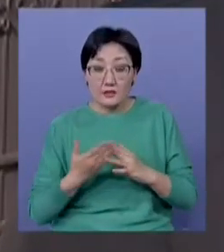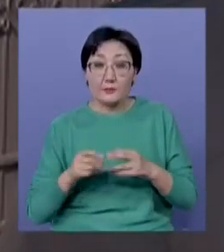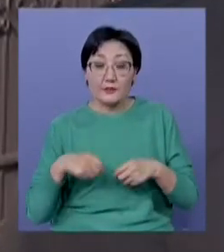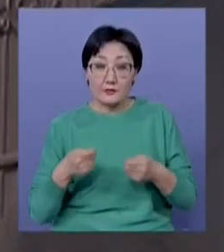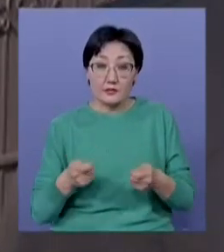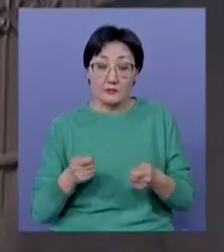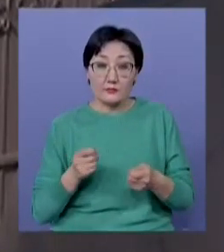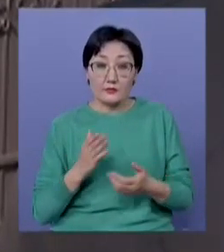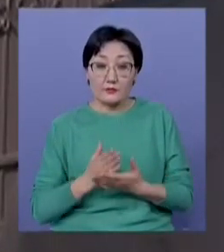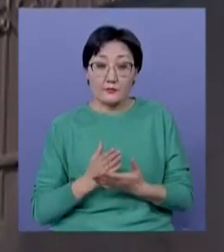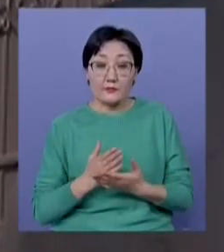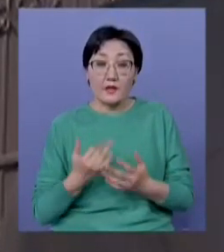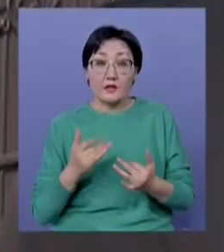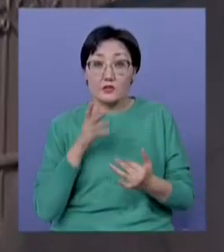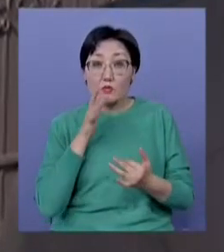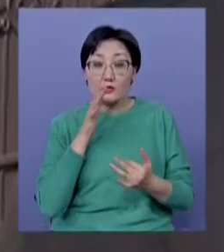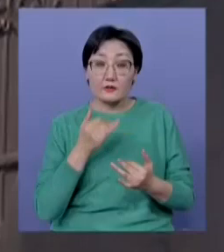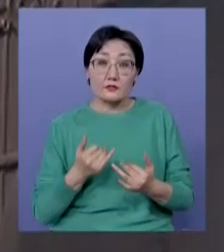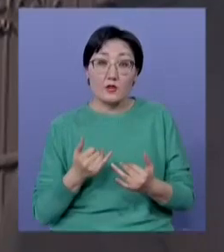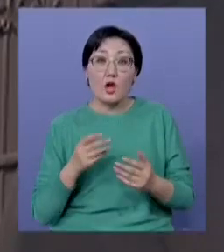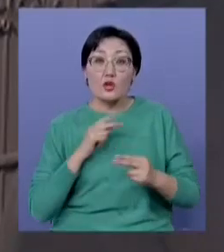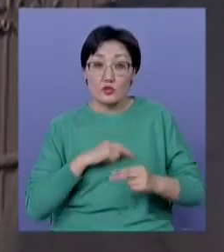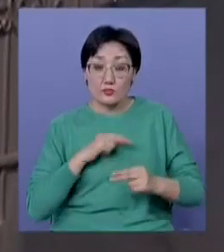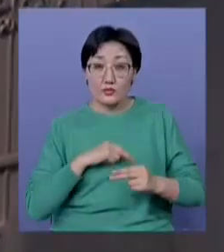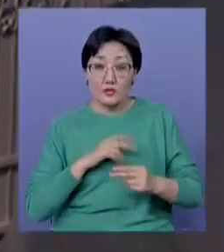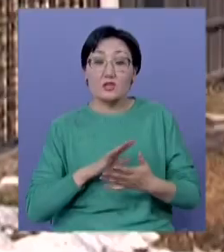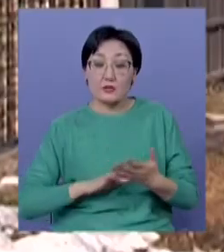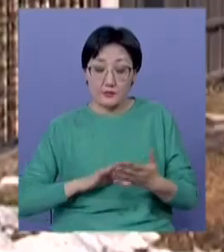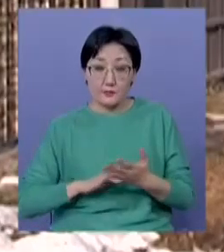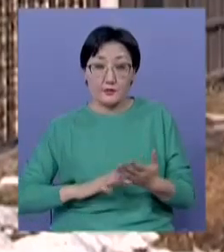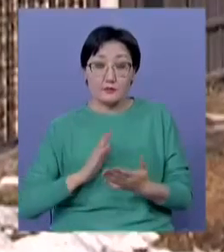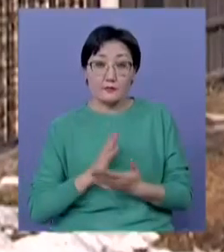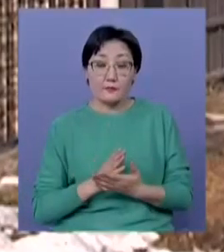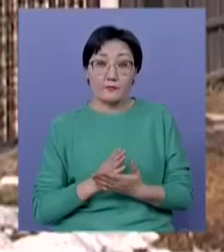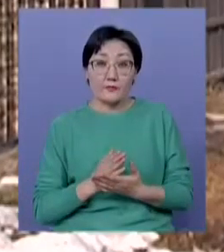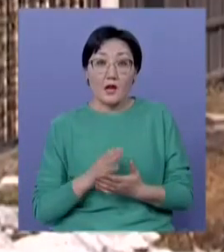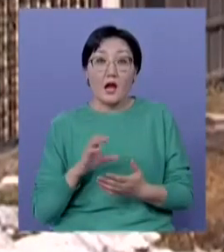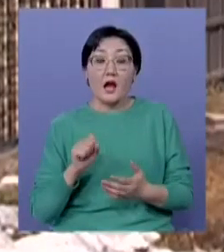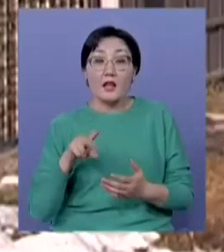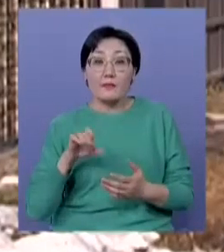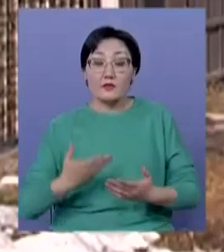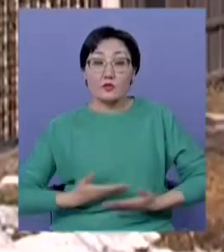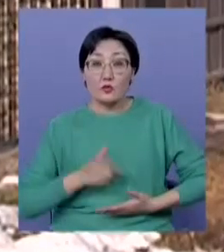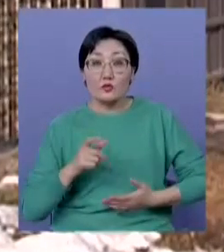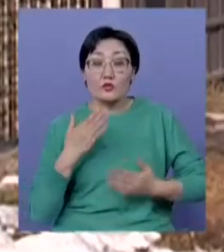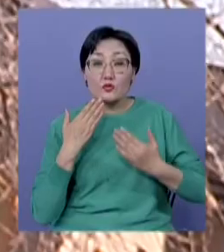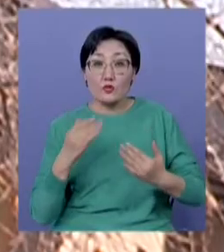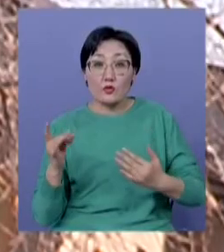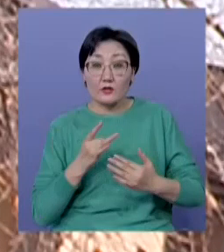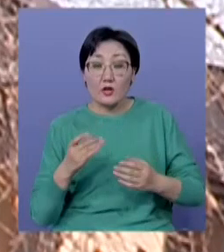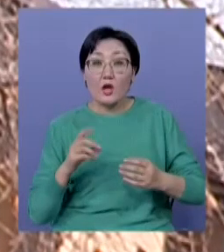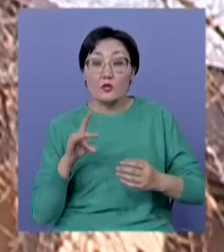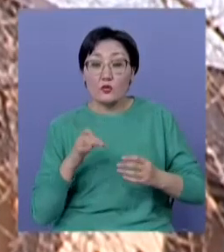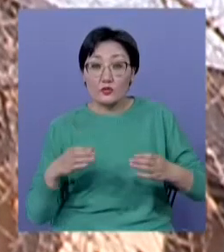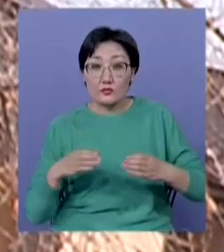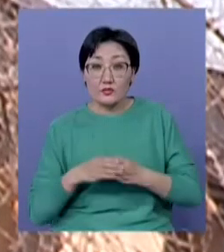Қазіргі таңда жұмыс жалғасып отыр. Әлмерек тұрғындары соңғырет Нұротан партиясының